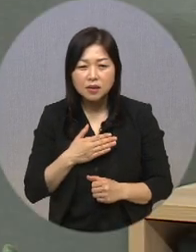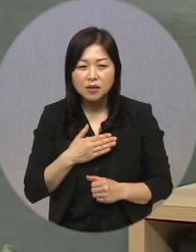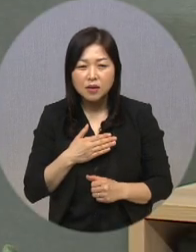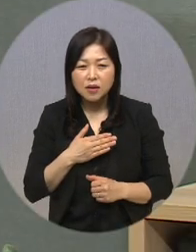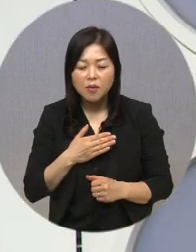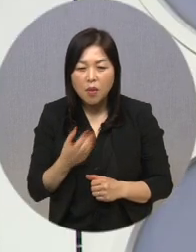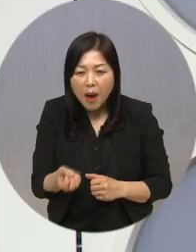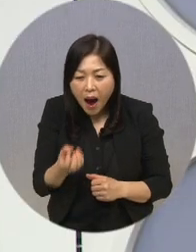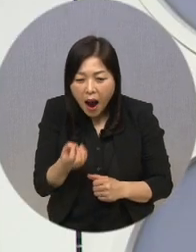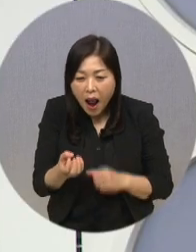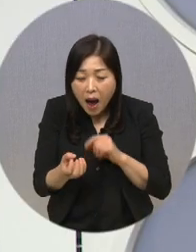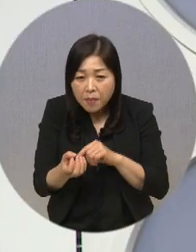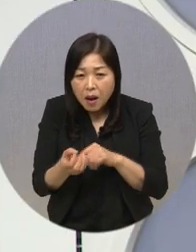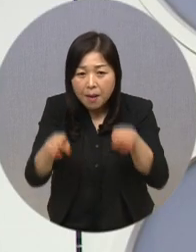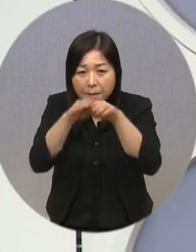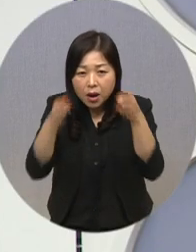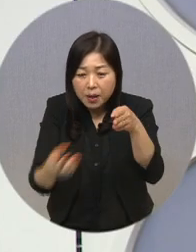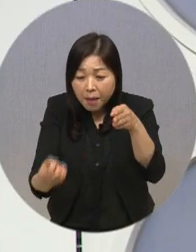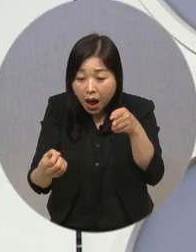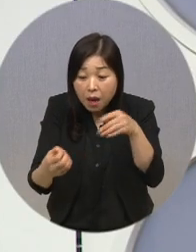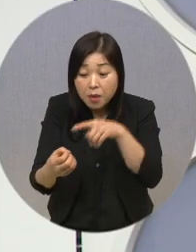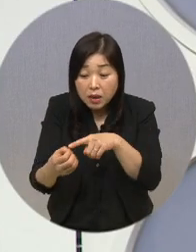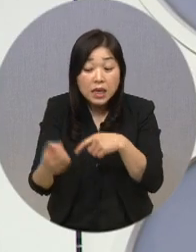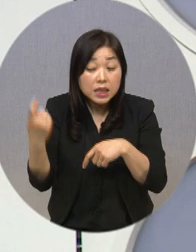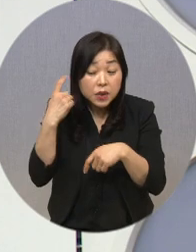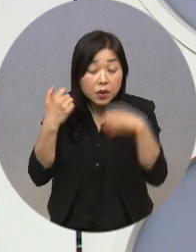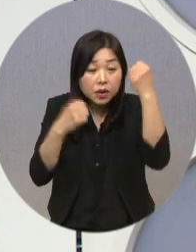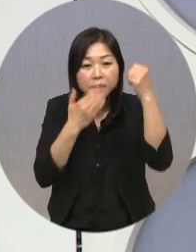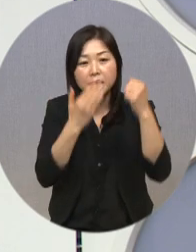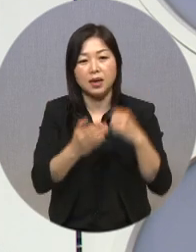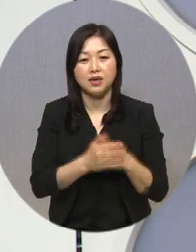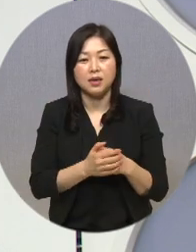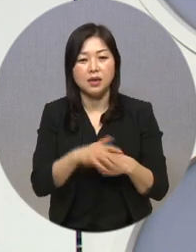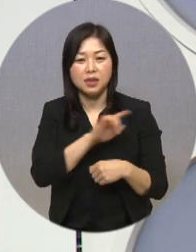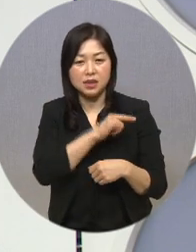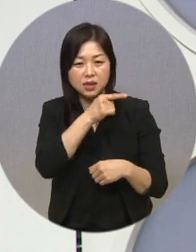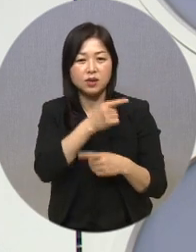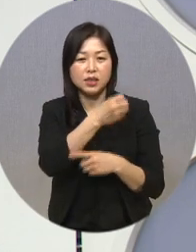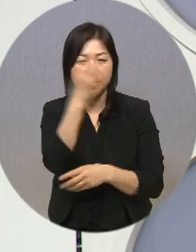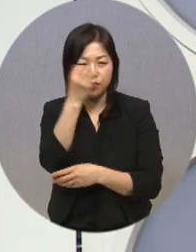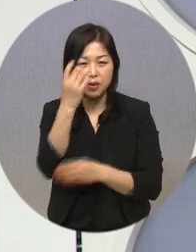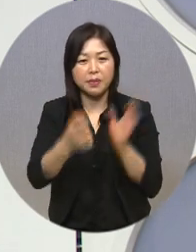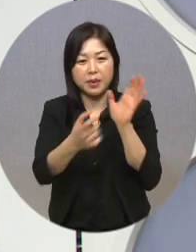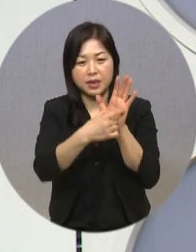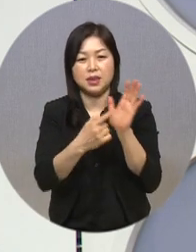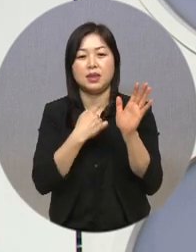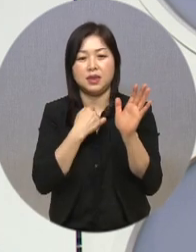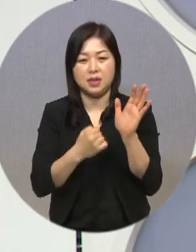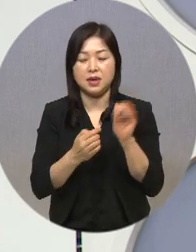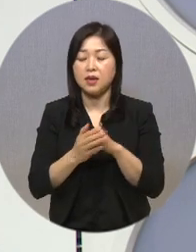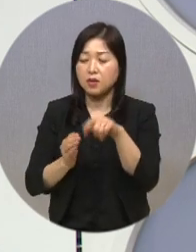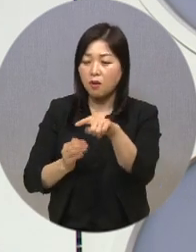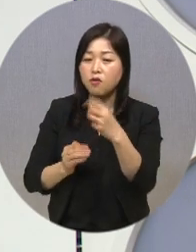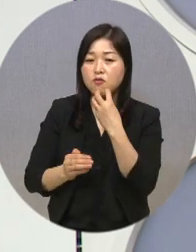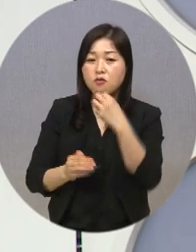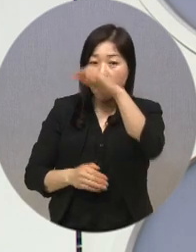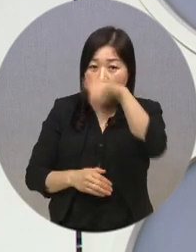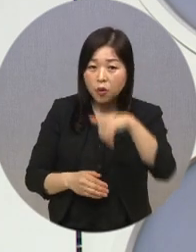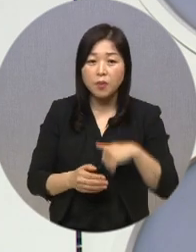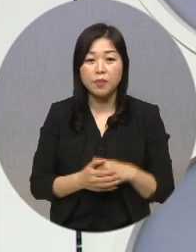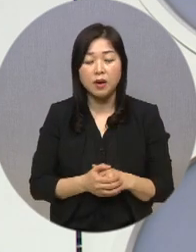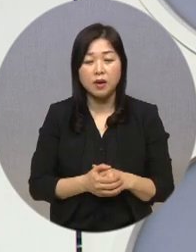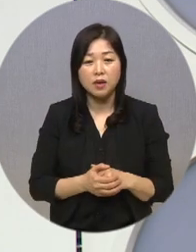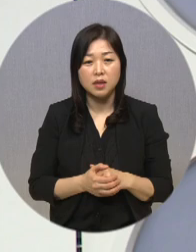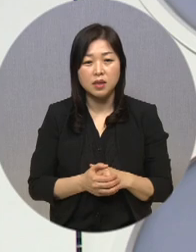해갖고는 신문에 나고 날렸었죠. 그랬더니 나중에 너 서울로 오거든 시공간에